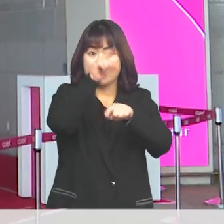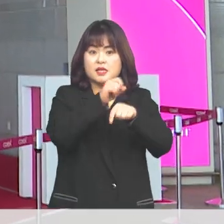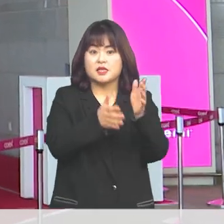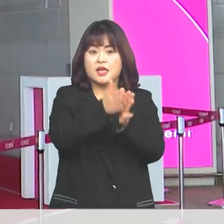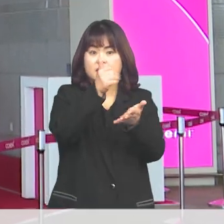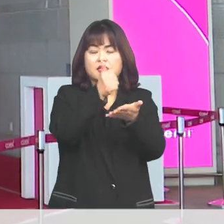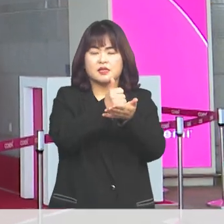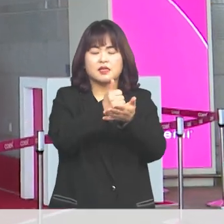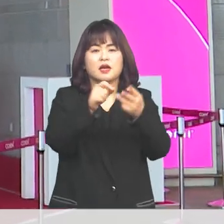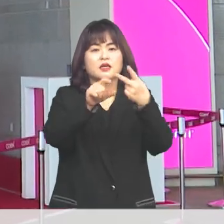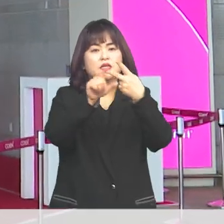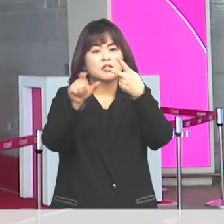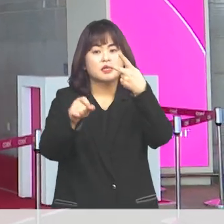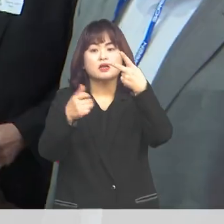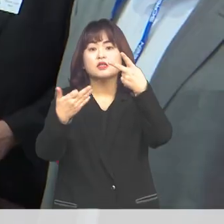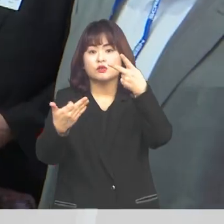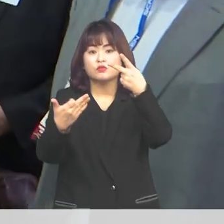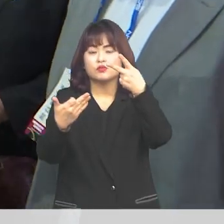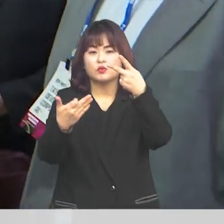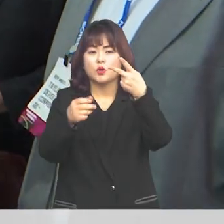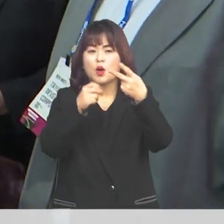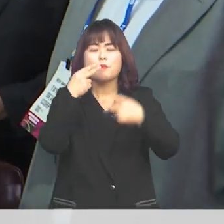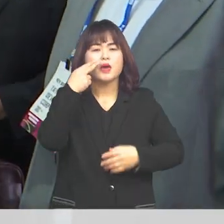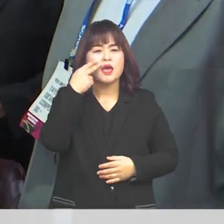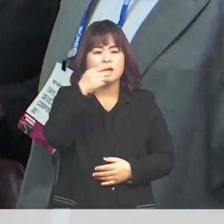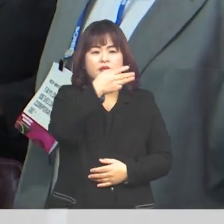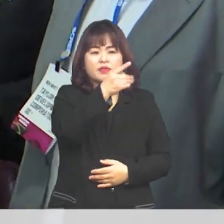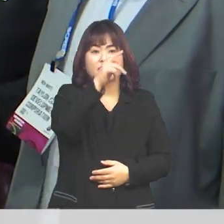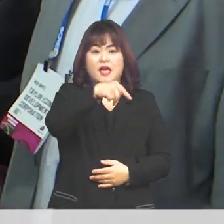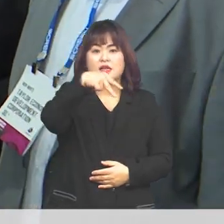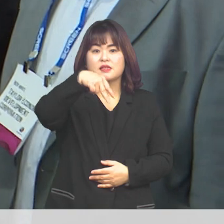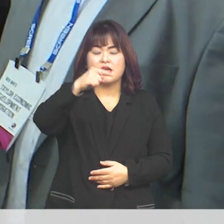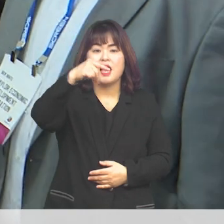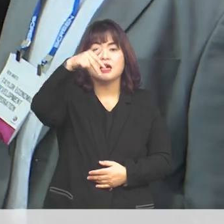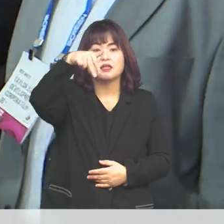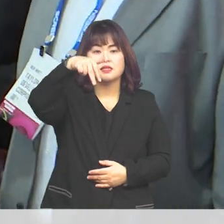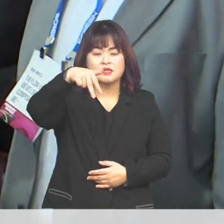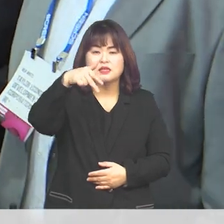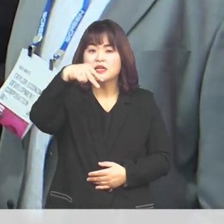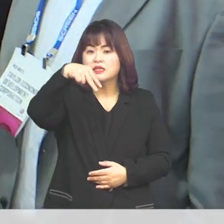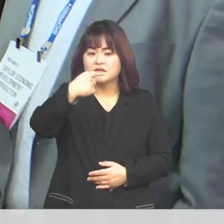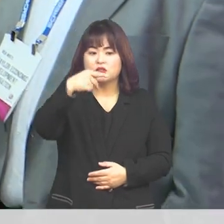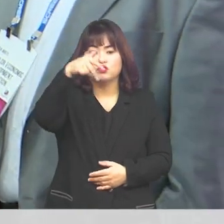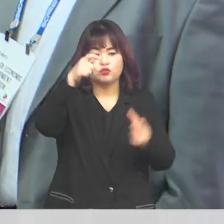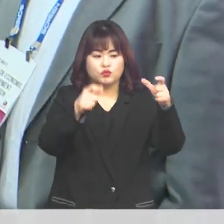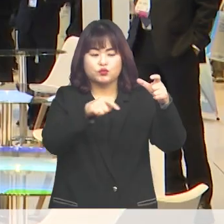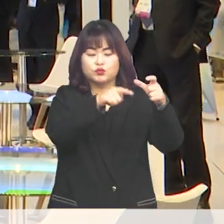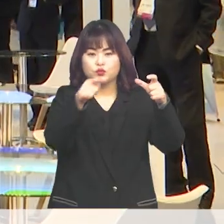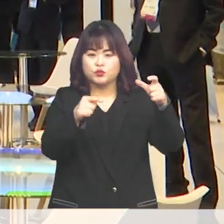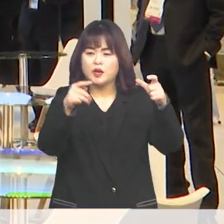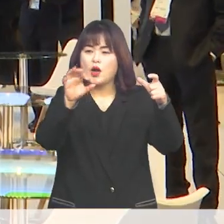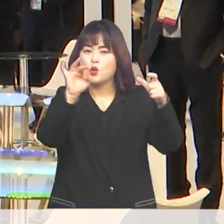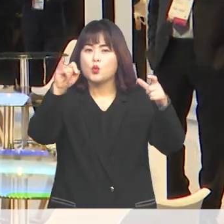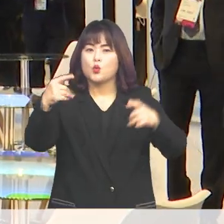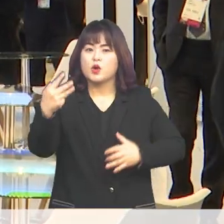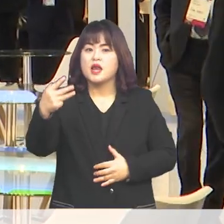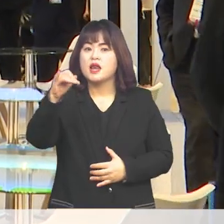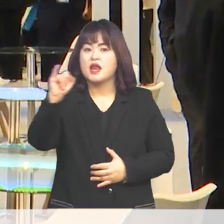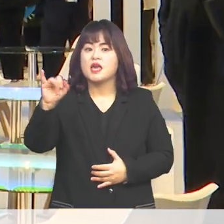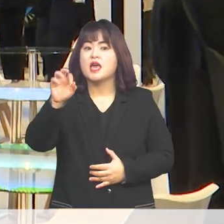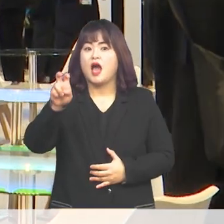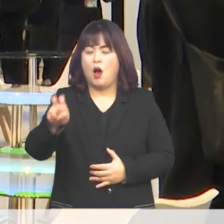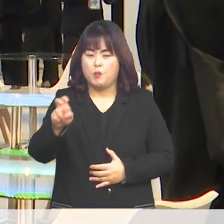이상일 용인특례시장이 지난 19일 미국 텍사스주 윌리엄슨 카운티 대표단과 함께 서울 코엑스에서